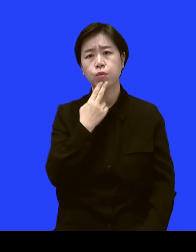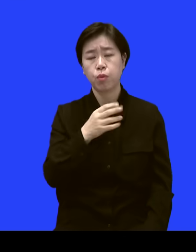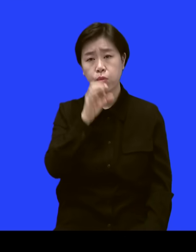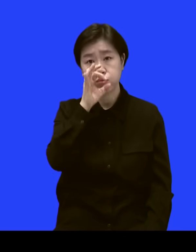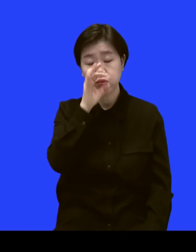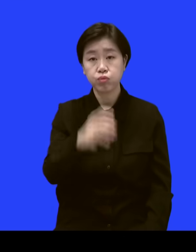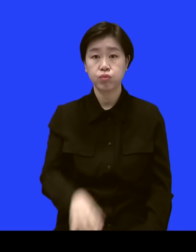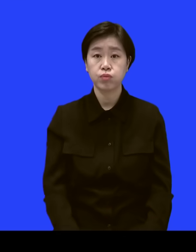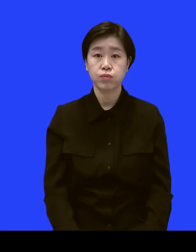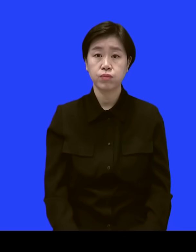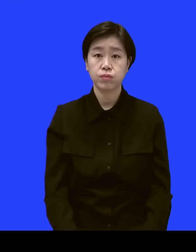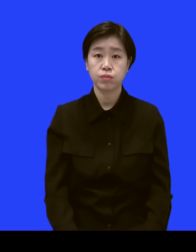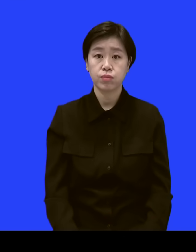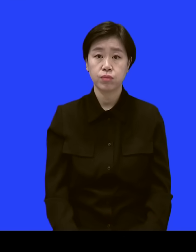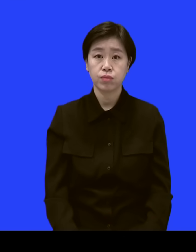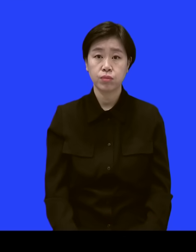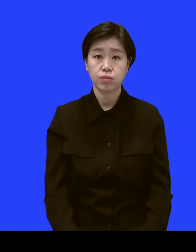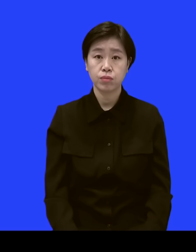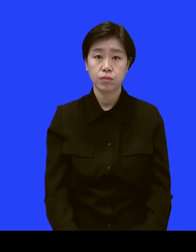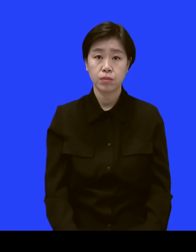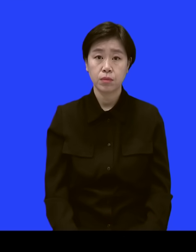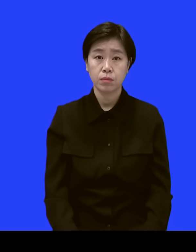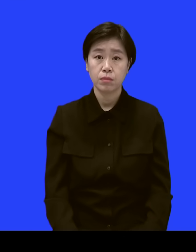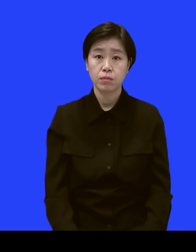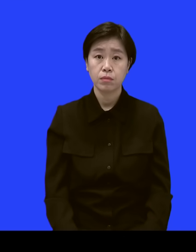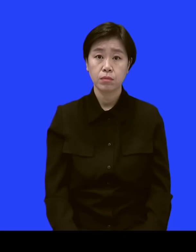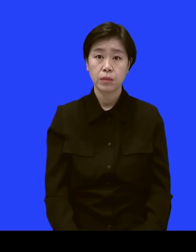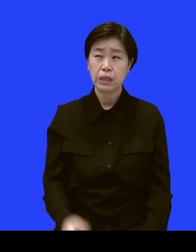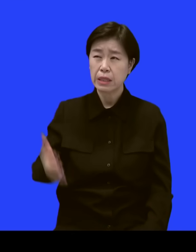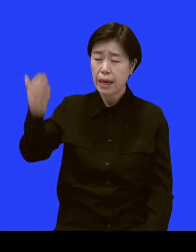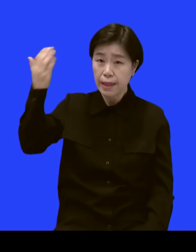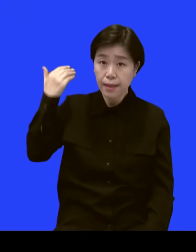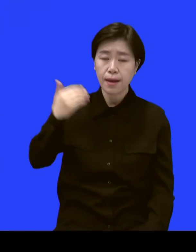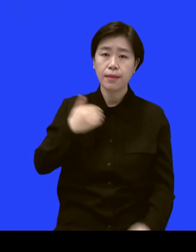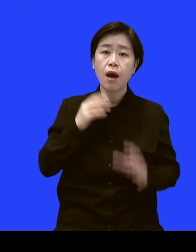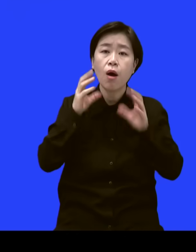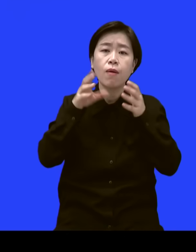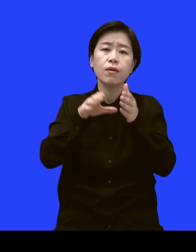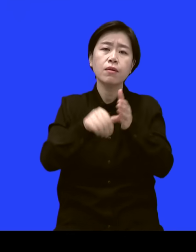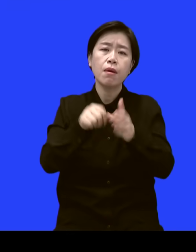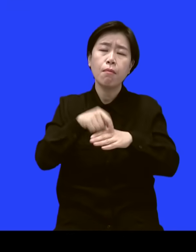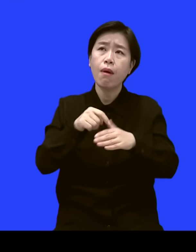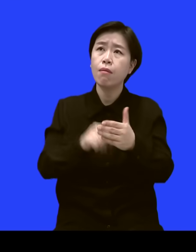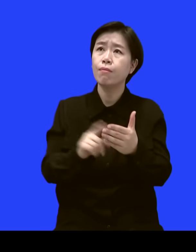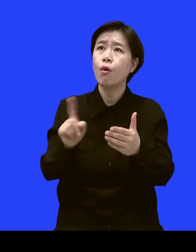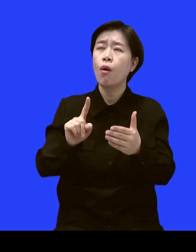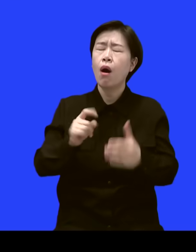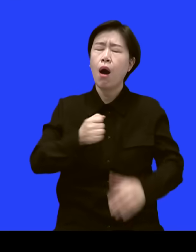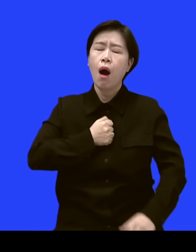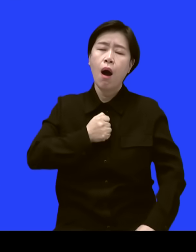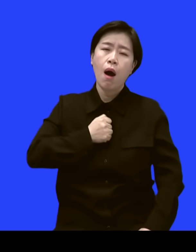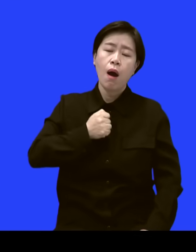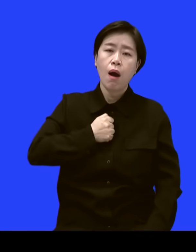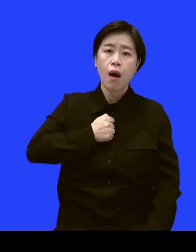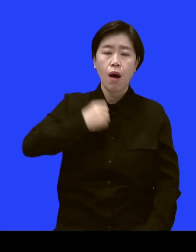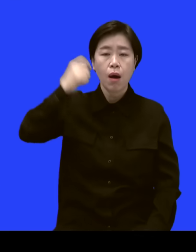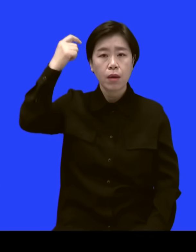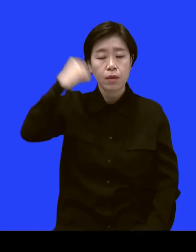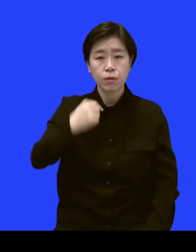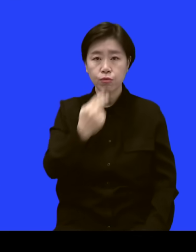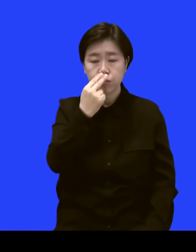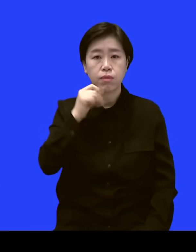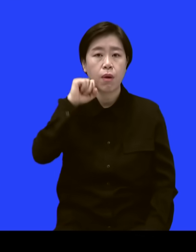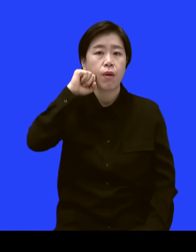아는데 네네. 그러니까 그 아이의 마음으로 제가 딱 들어간 거예요. 타임슬립 한 것처럼. 그러면서 제가 숨이 안